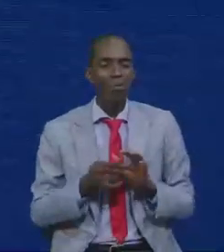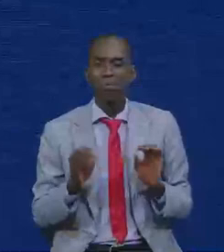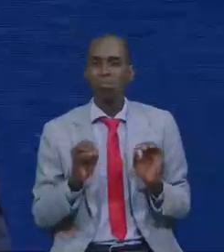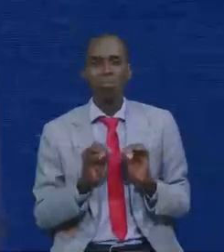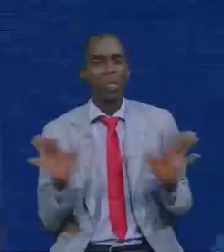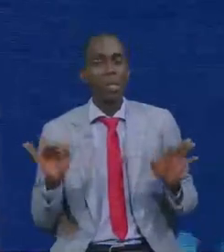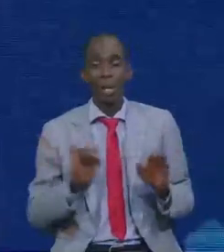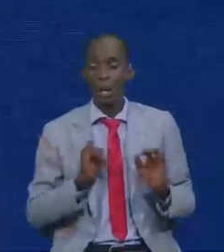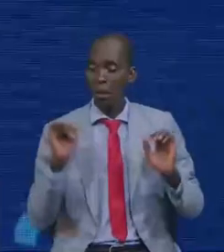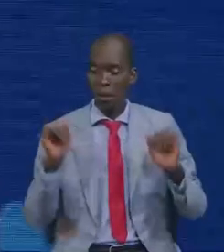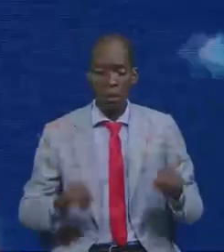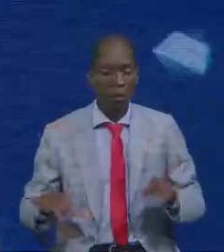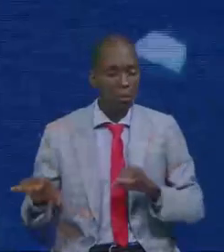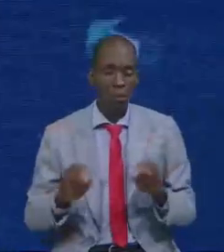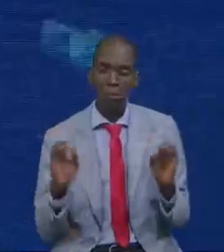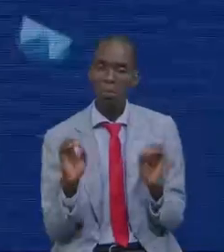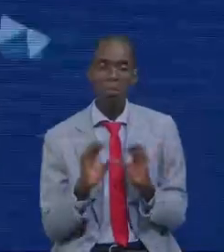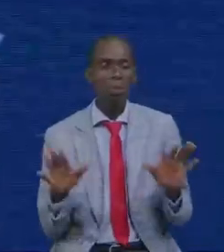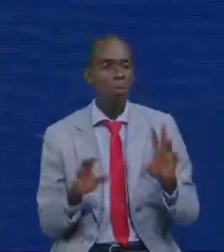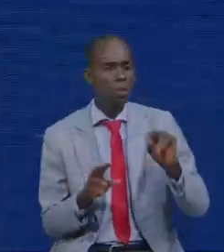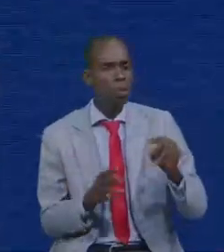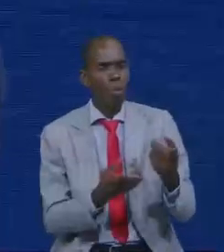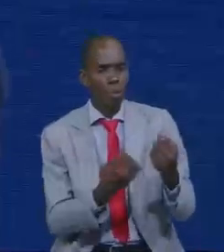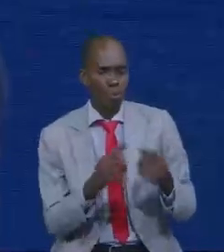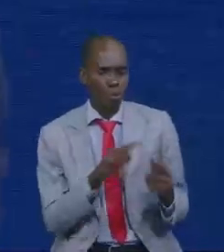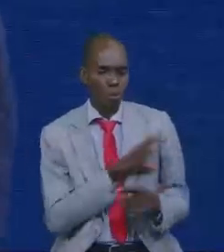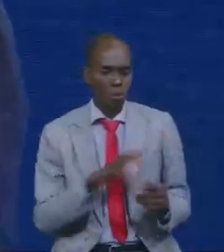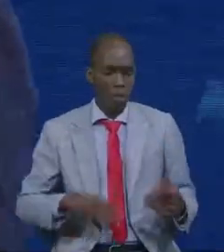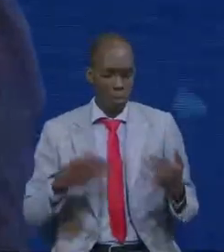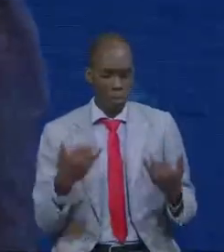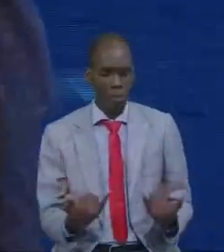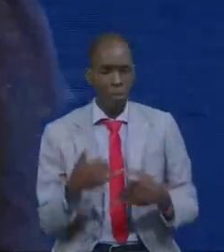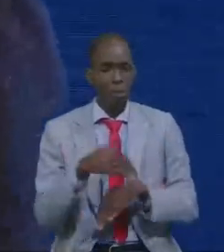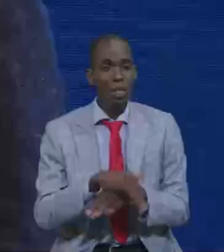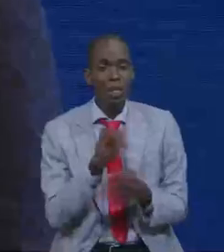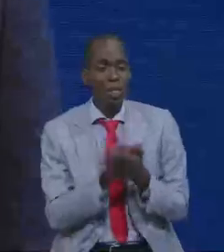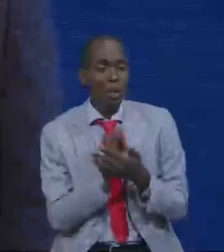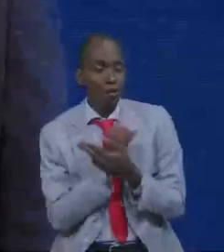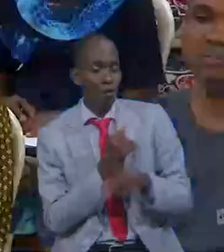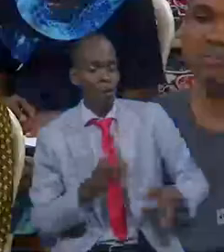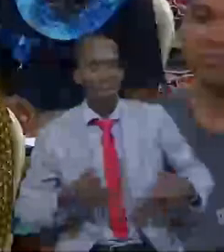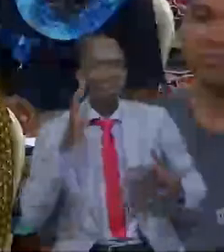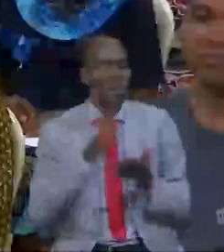peux plus rien faire. Viens à Christ ce soir. Cette vie inutile sera utile.